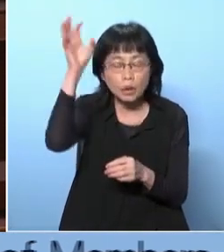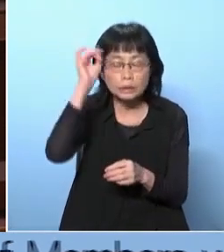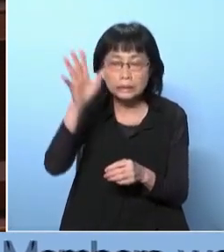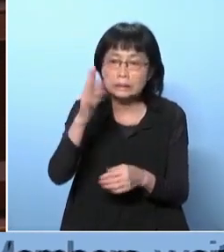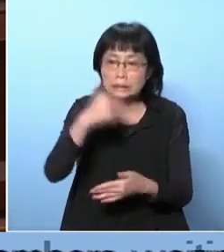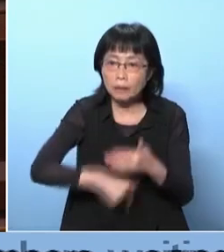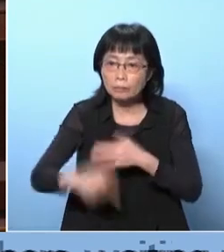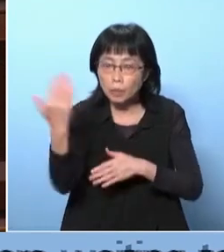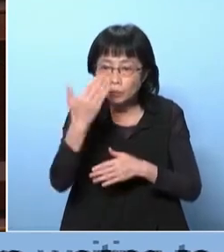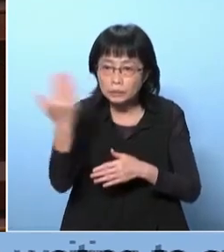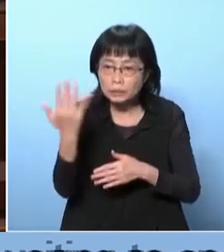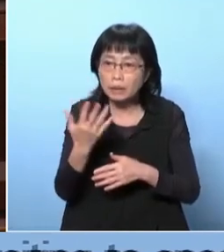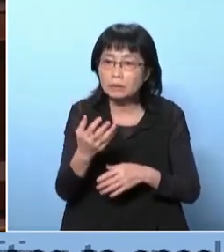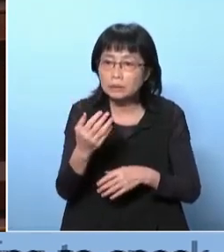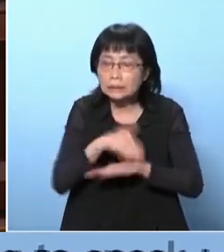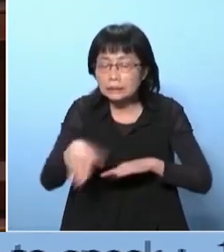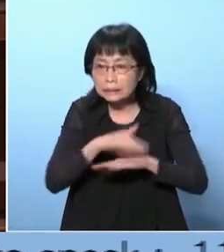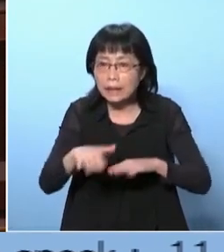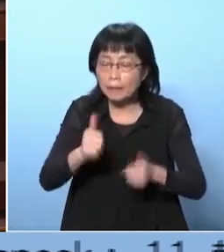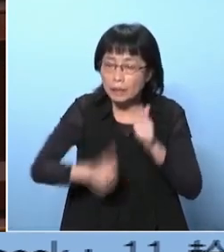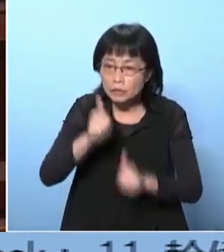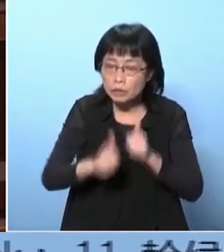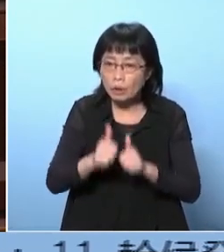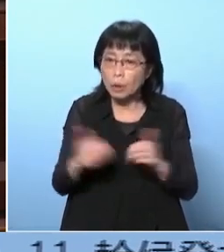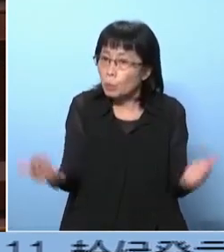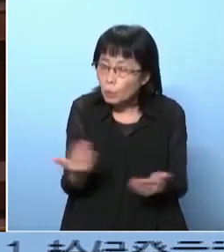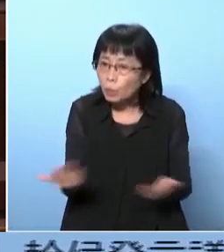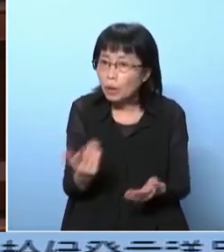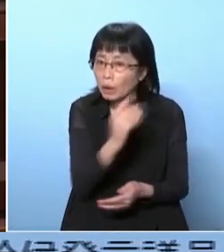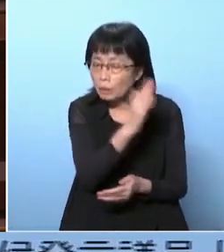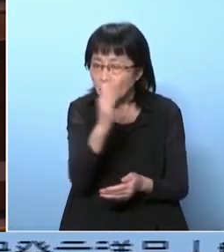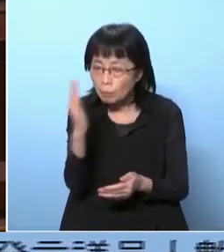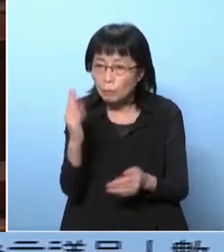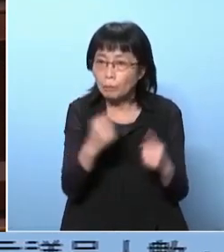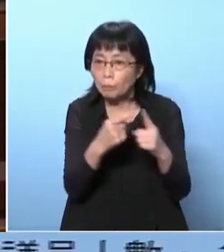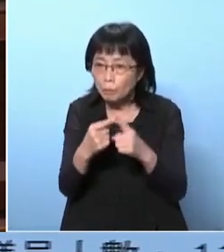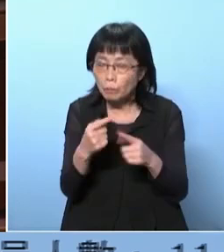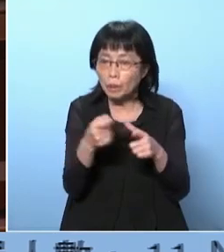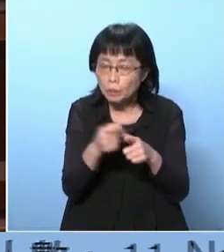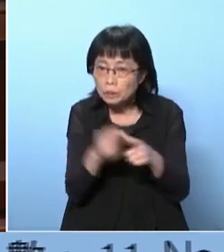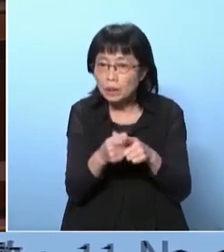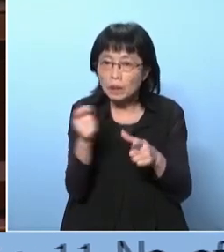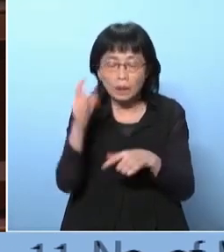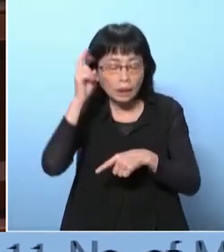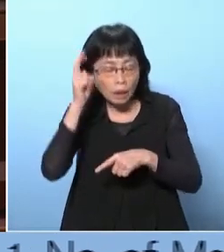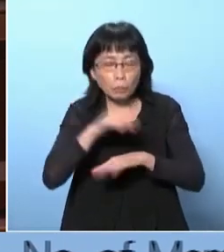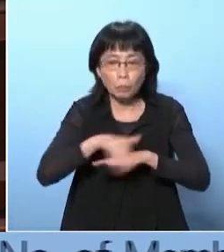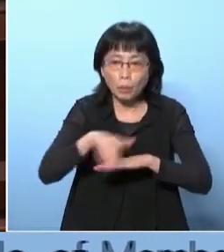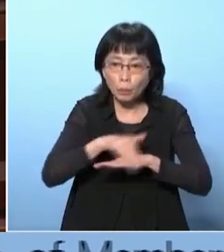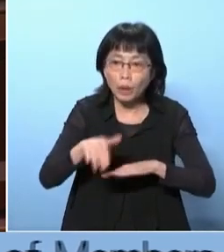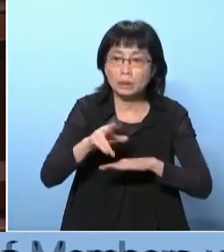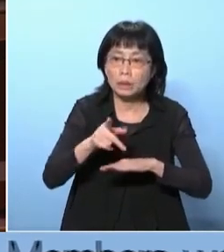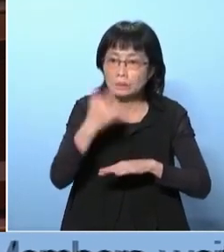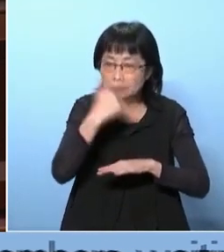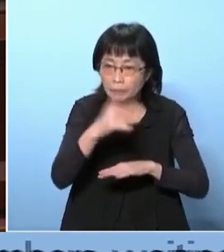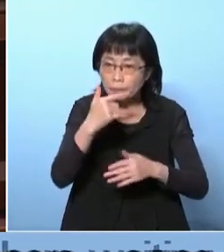比賽，鼓勵旅行代理商設計不同的主題的深度遊行程，當